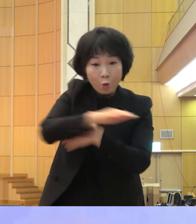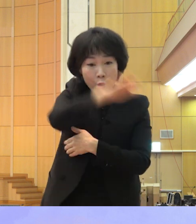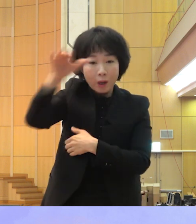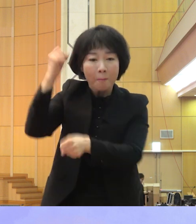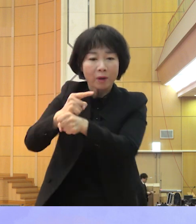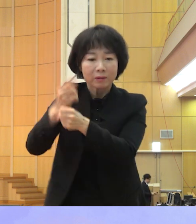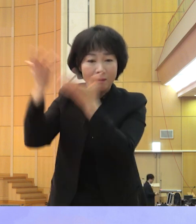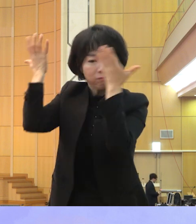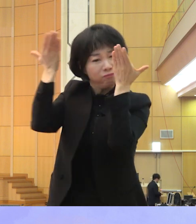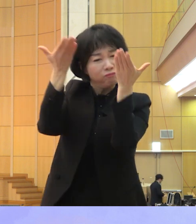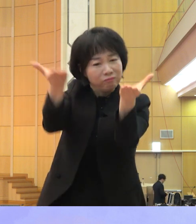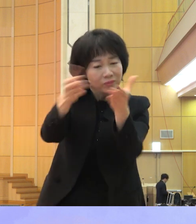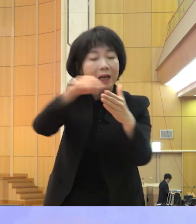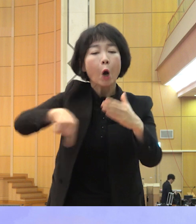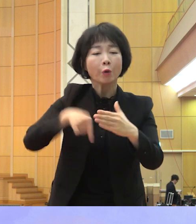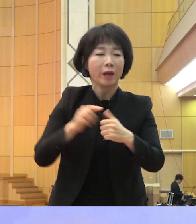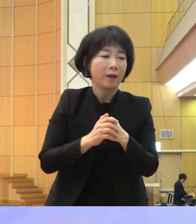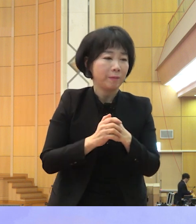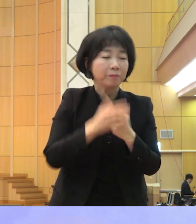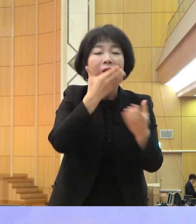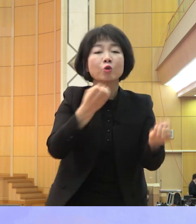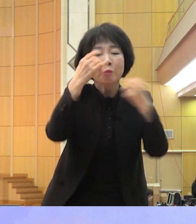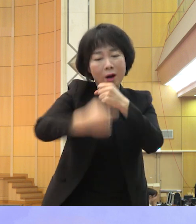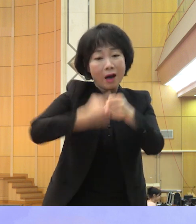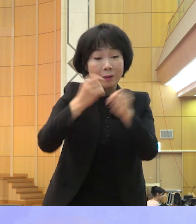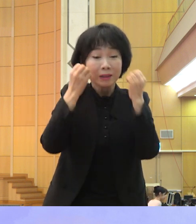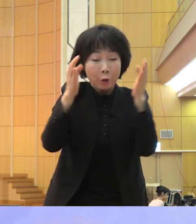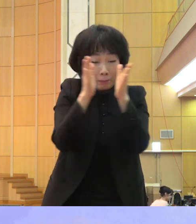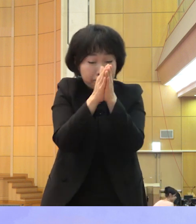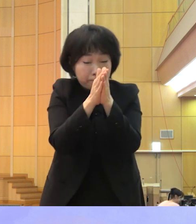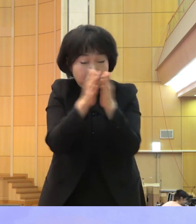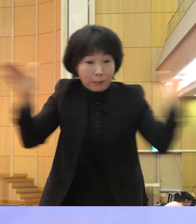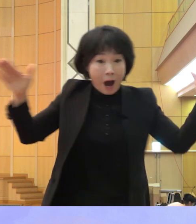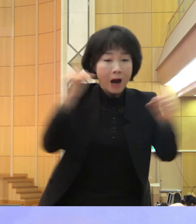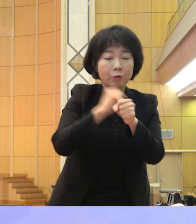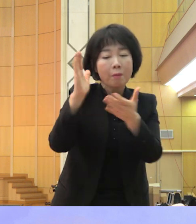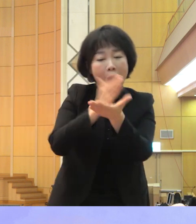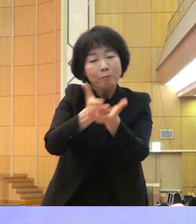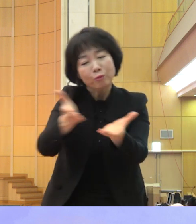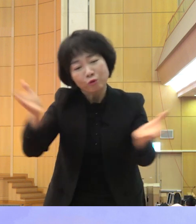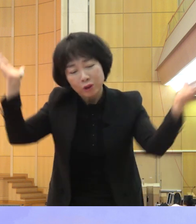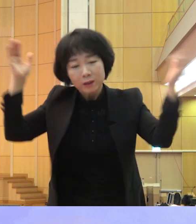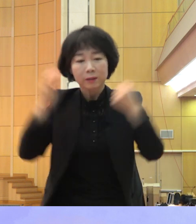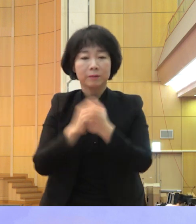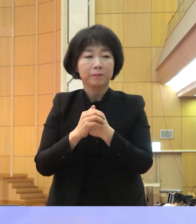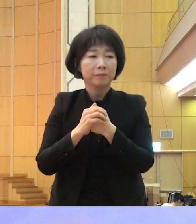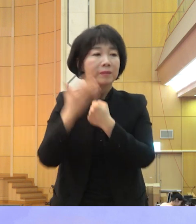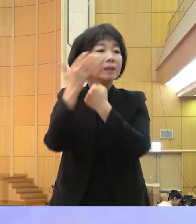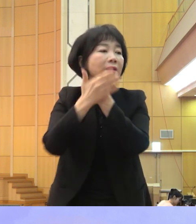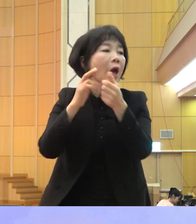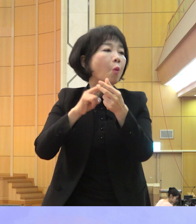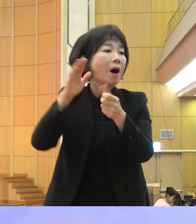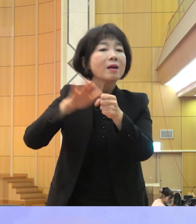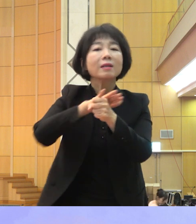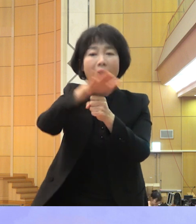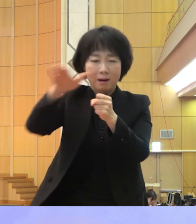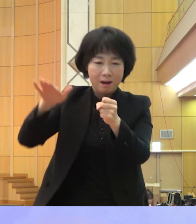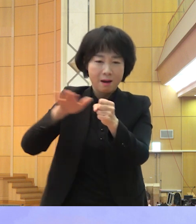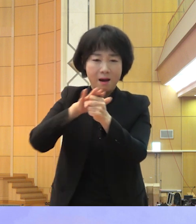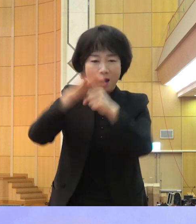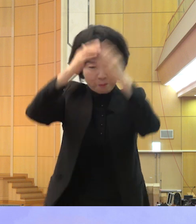우리에게 임하게 하신 가운데 축복의 한 해를 시작할 수 있도록 베풀어 주신 은혜와